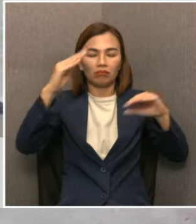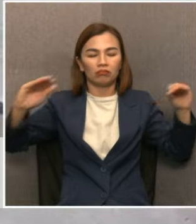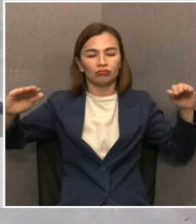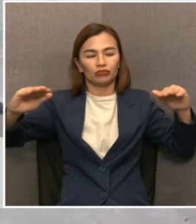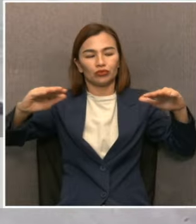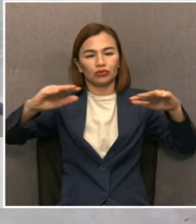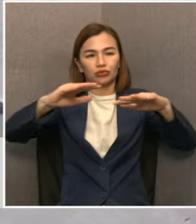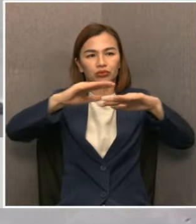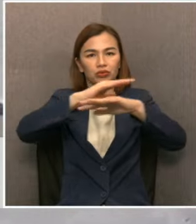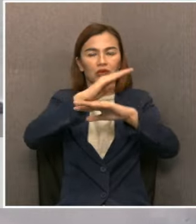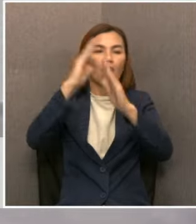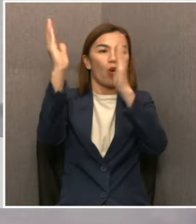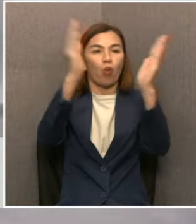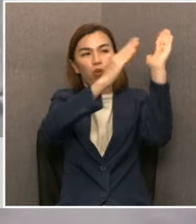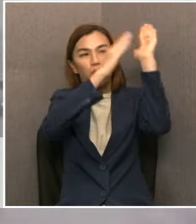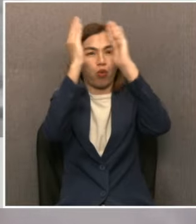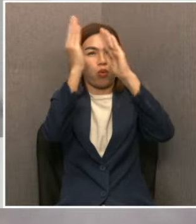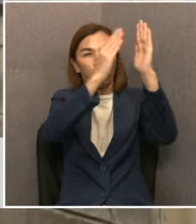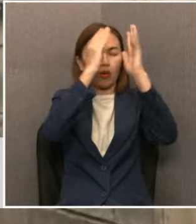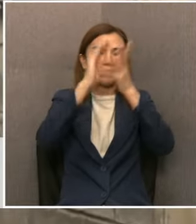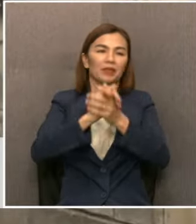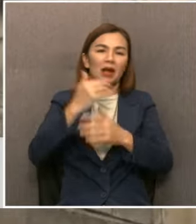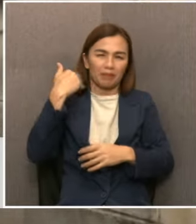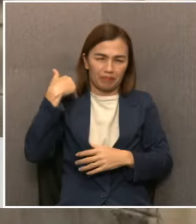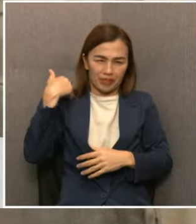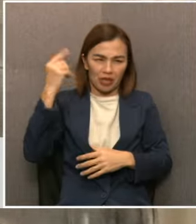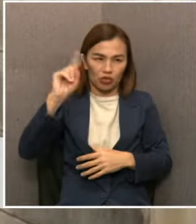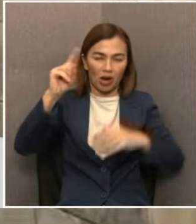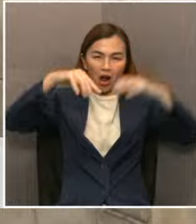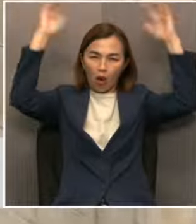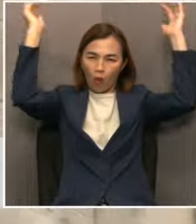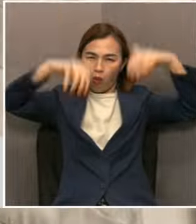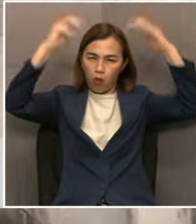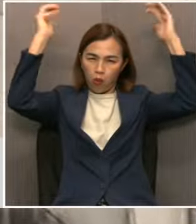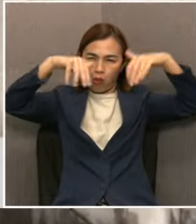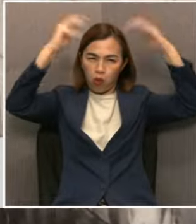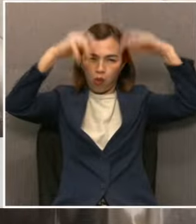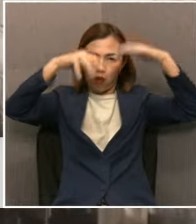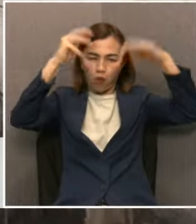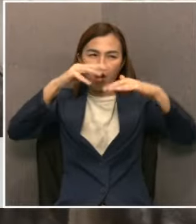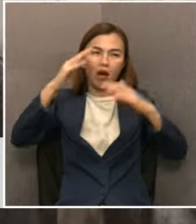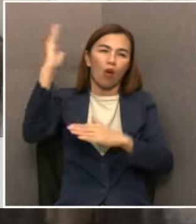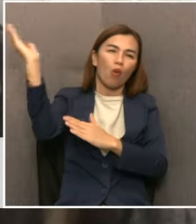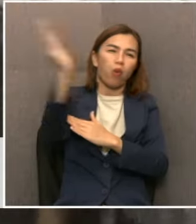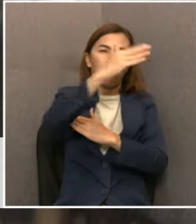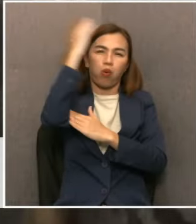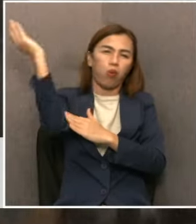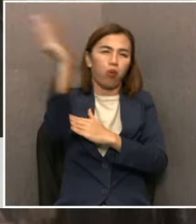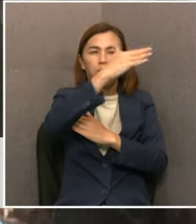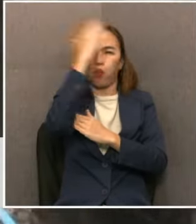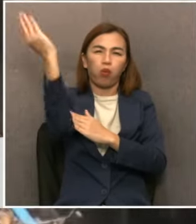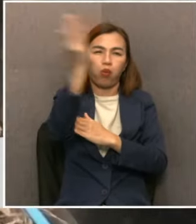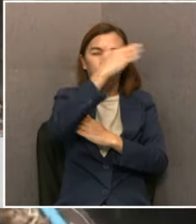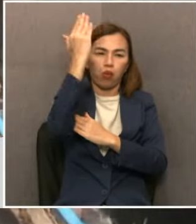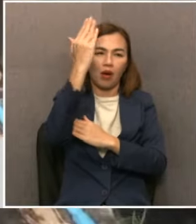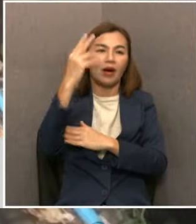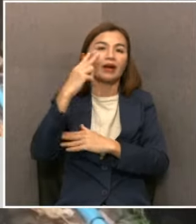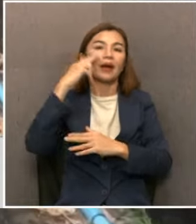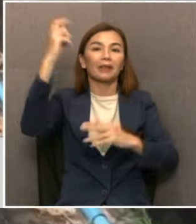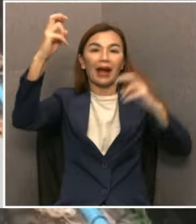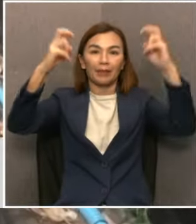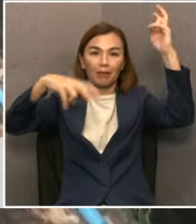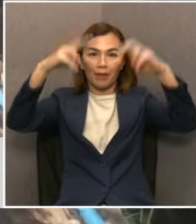ร้อนเกิดขึ้นโดยมีลักษณะอากาศก็คือว่ามีฝนฟ้าคะนองเป็นพายุนะครับลมกระโชกแรงกับมีลูกเห็บตกในบาง